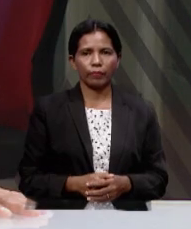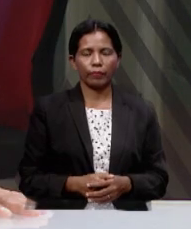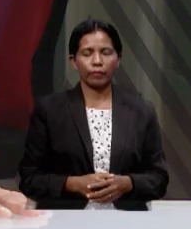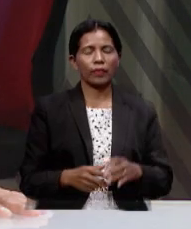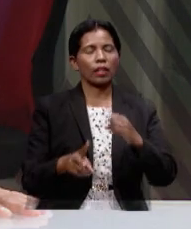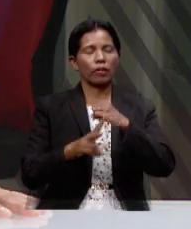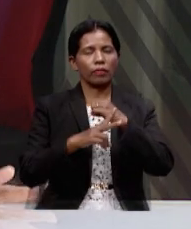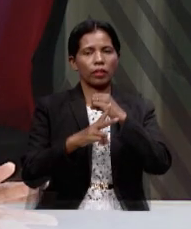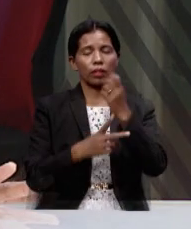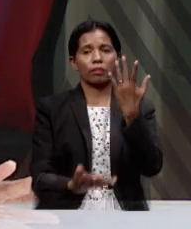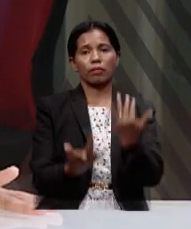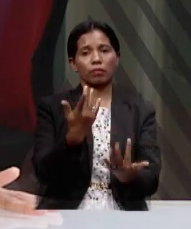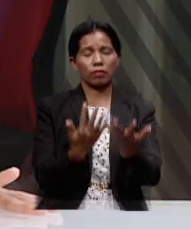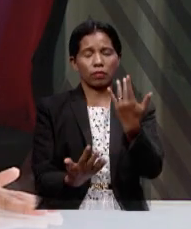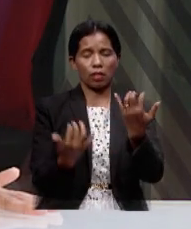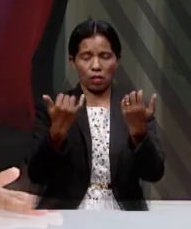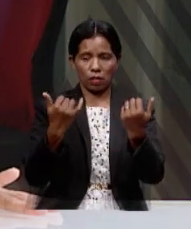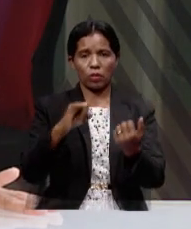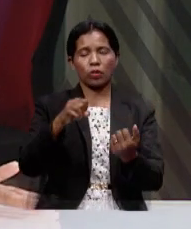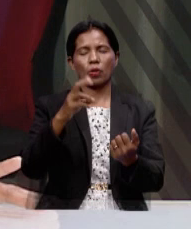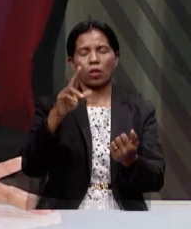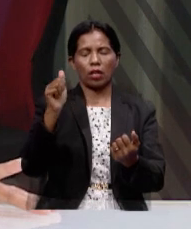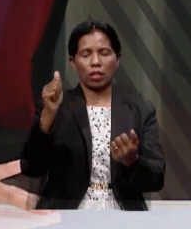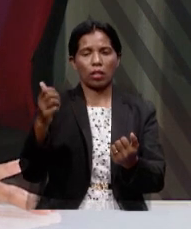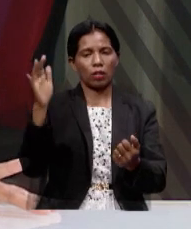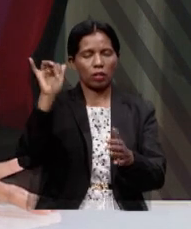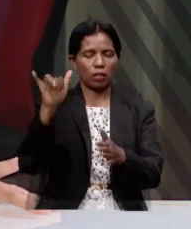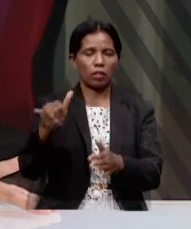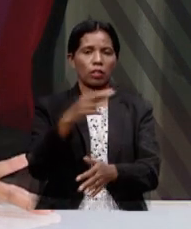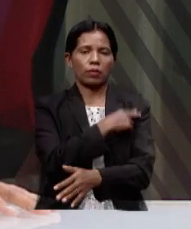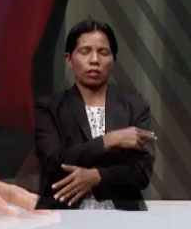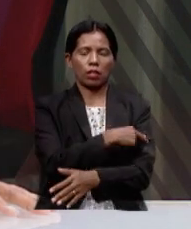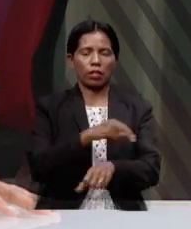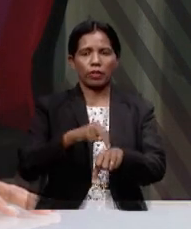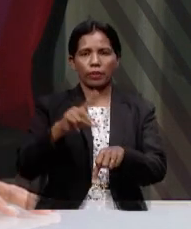Vítima incêndio Joana Soares da Downey baixa e a sala ICU Hospital Nacional.